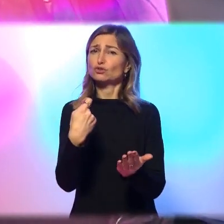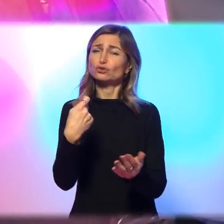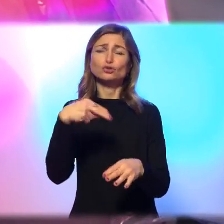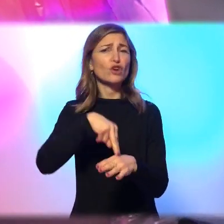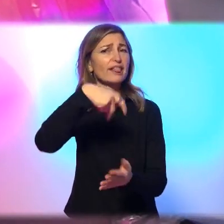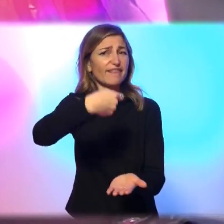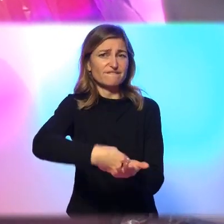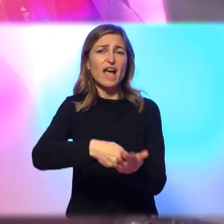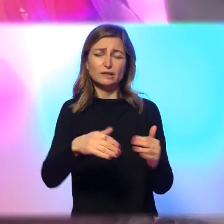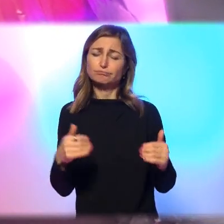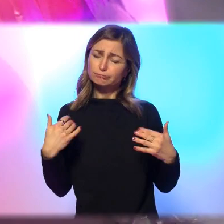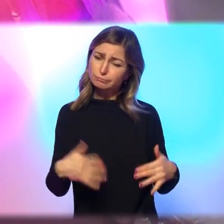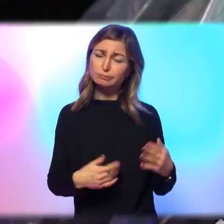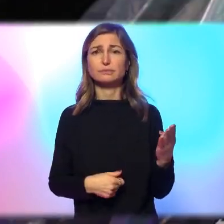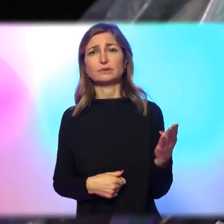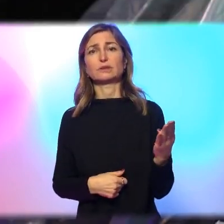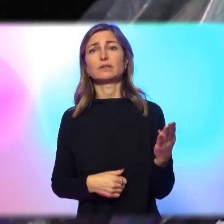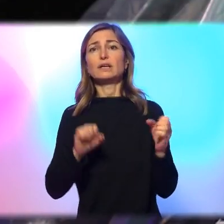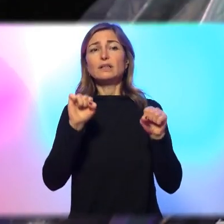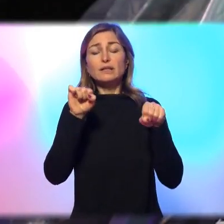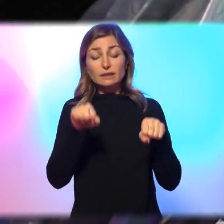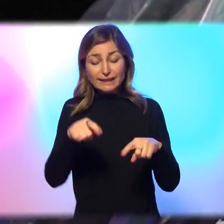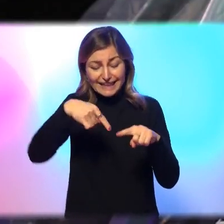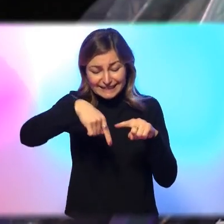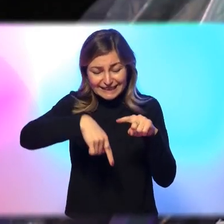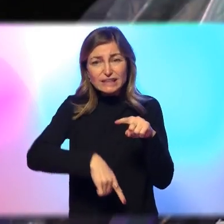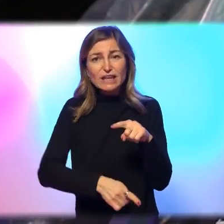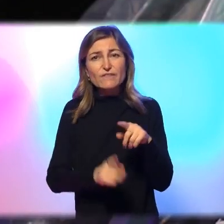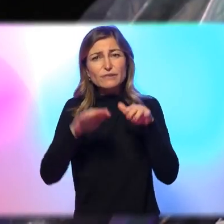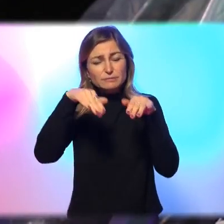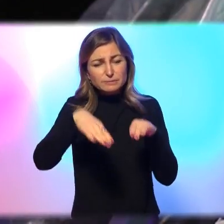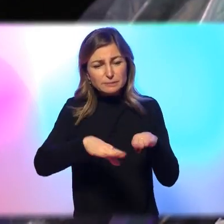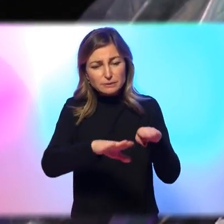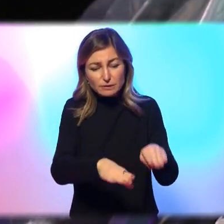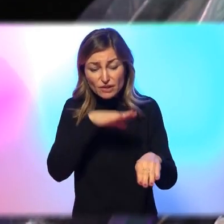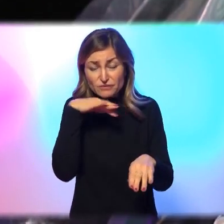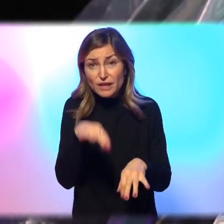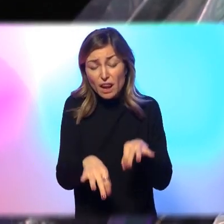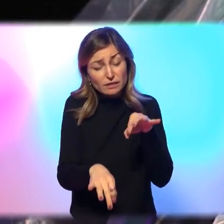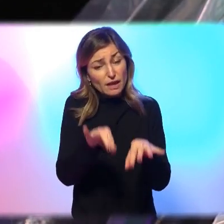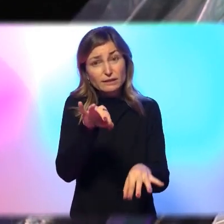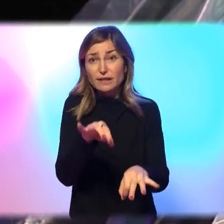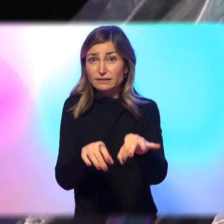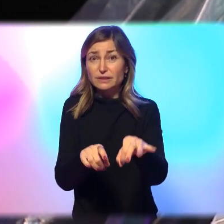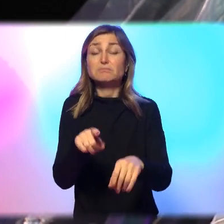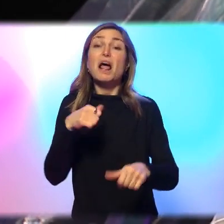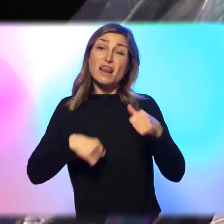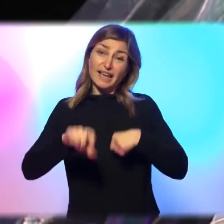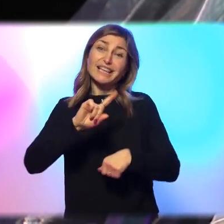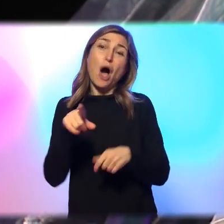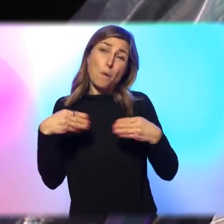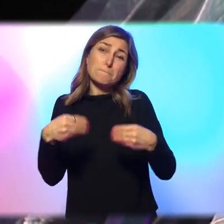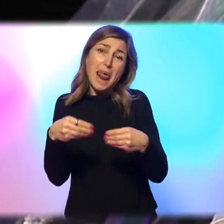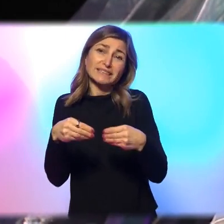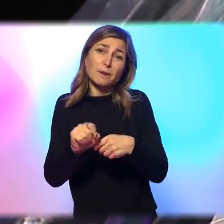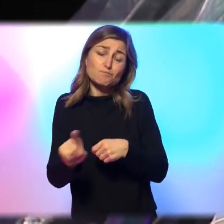Man muss sagen, da das ja ein dreidimensionaler Raum ist und man bis in die tiefsten Tiefen der Ozeane überall schon Leben entdeckt hat,